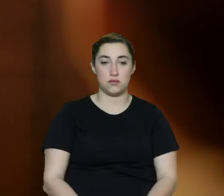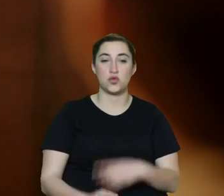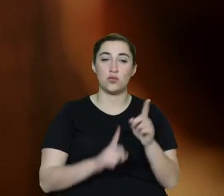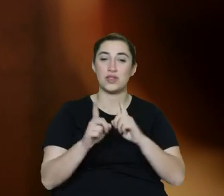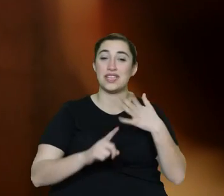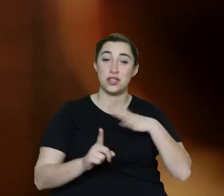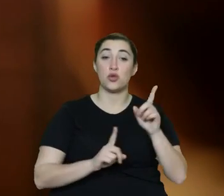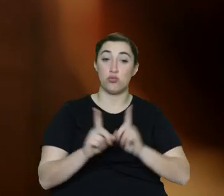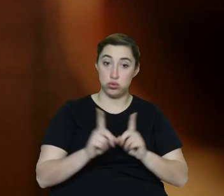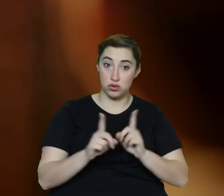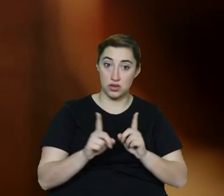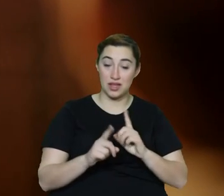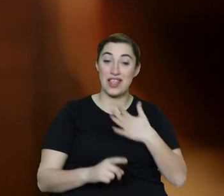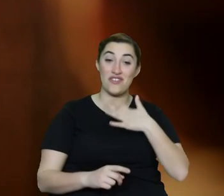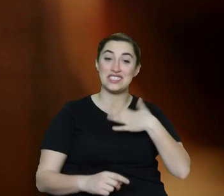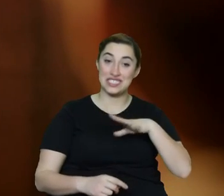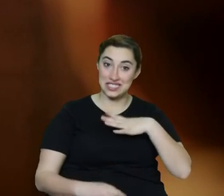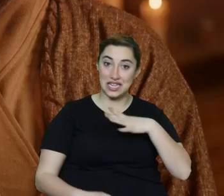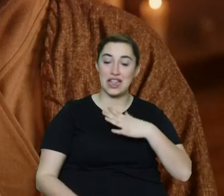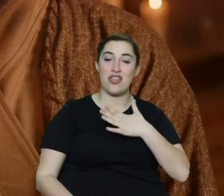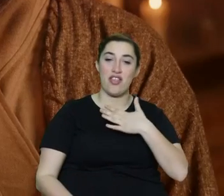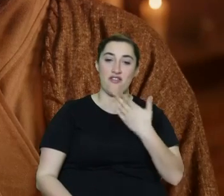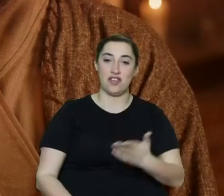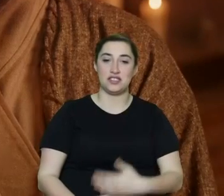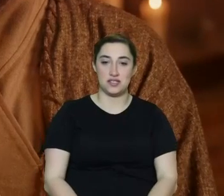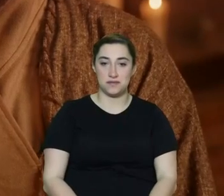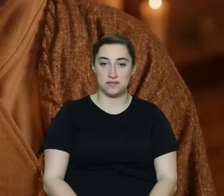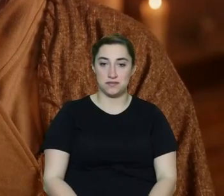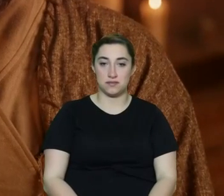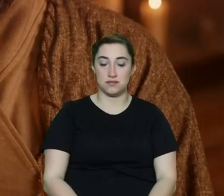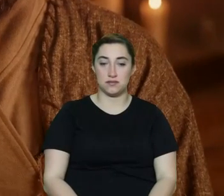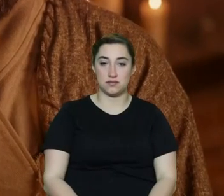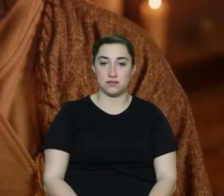Buğday isteyene buğday. Nefes isteyene nefes.